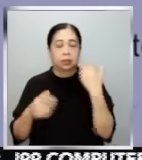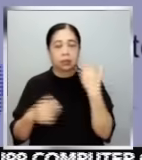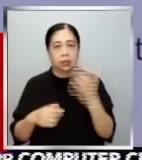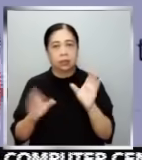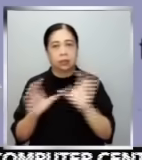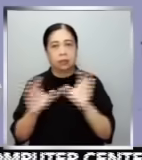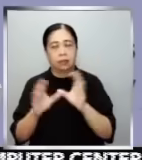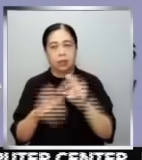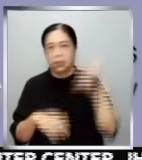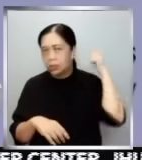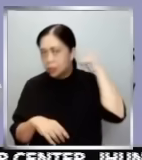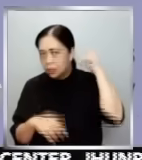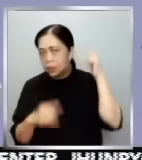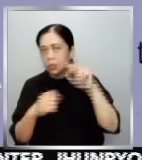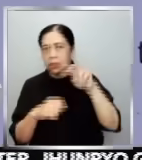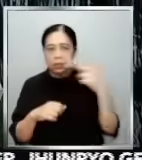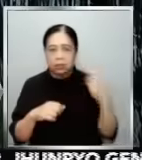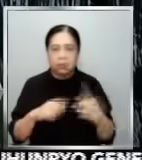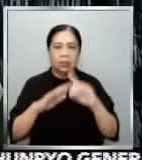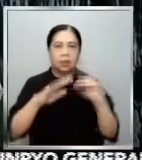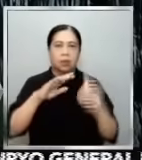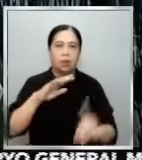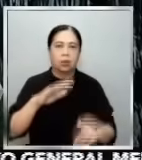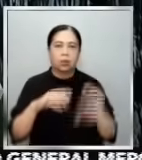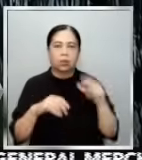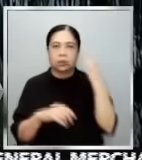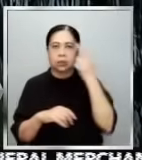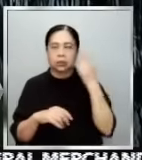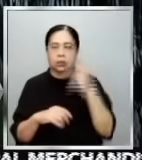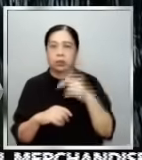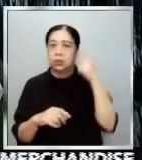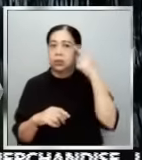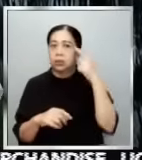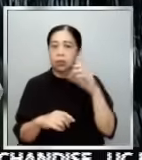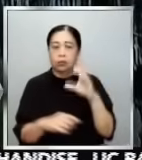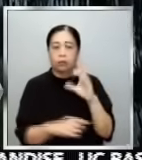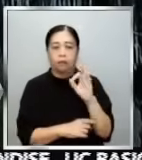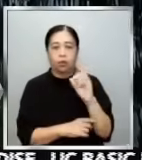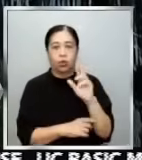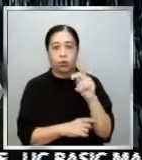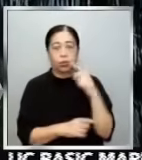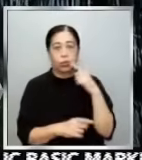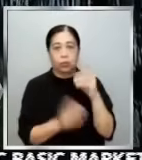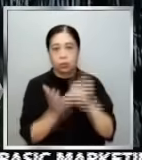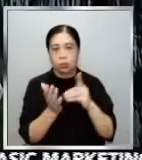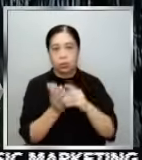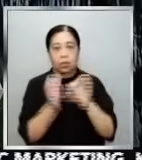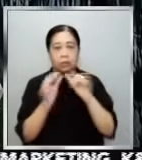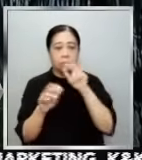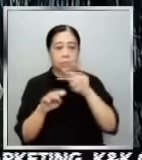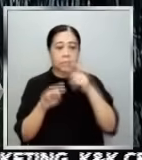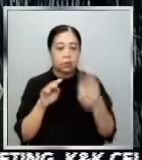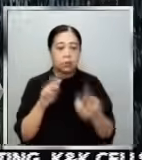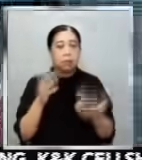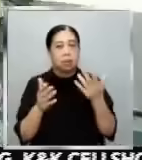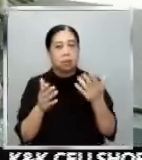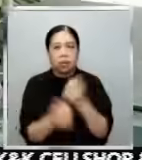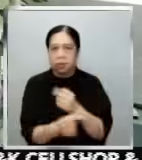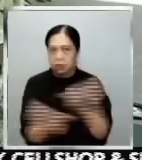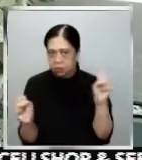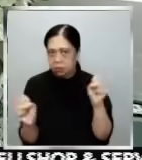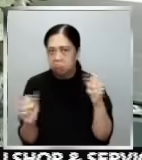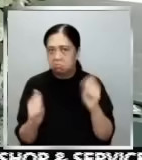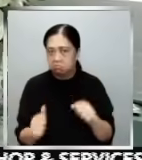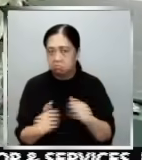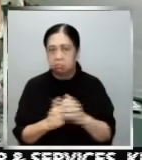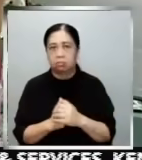ulo at pagkalunod ang ikinamatay ni gemboy tingin ni Fortune kung hindi nahulog sa ilog Si gemboy posibleng nailigtas pa siya